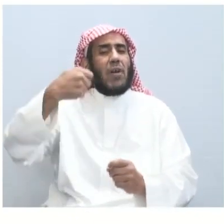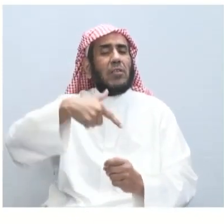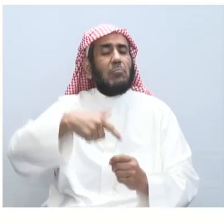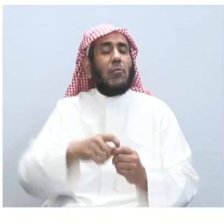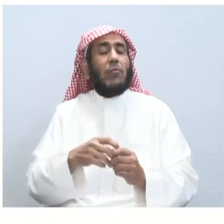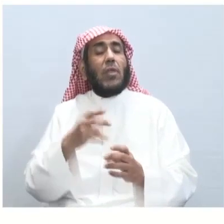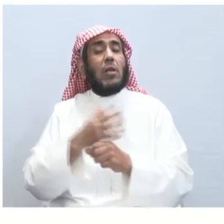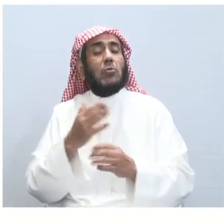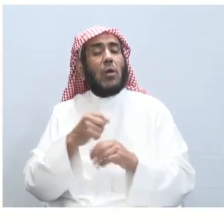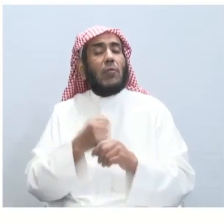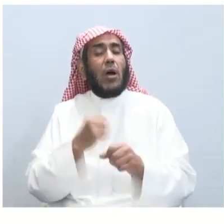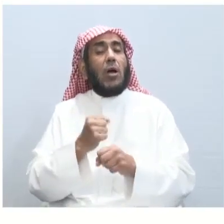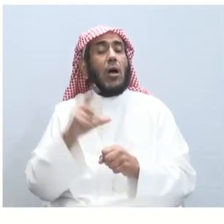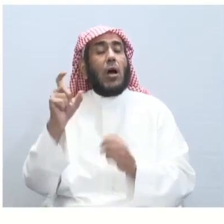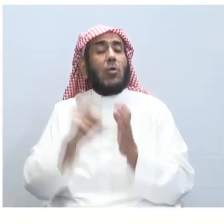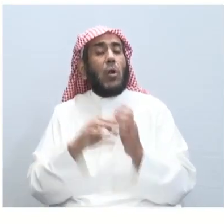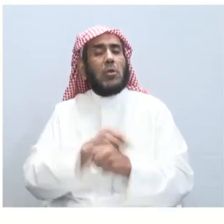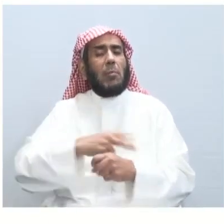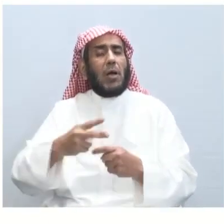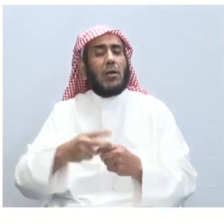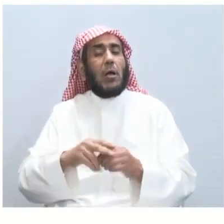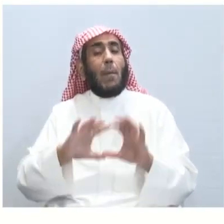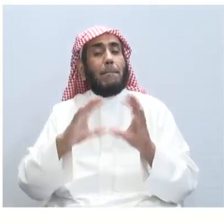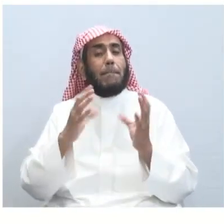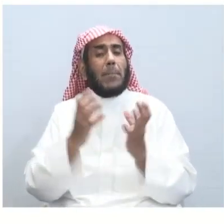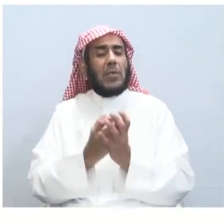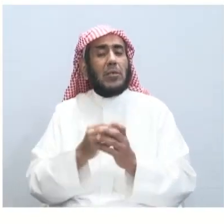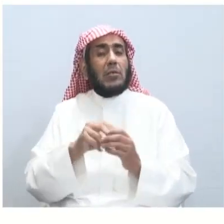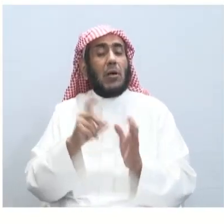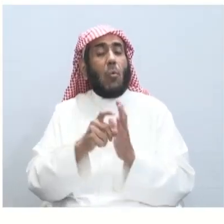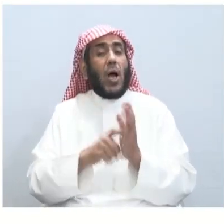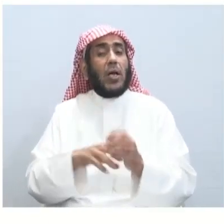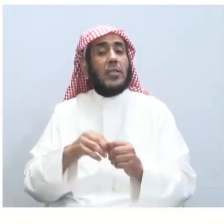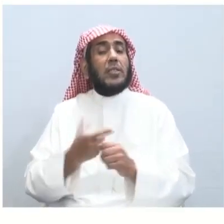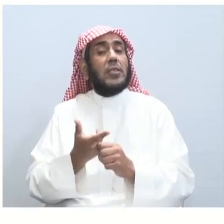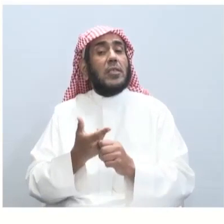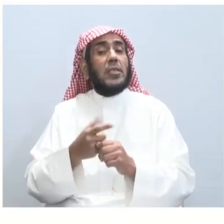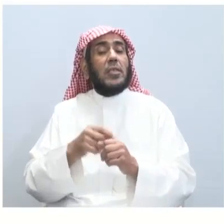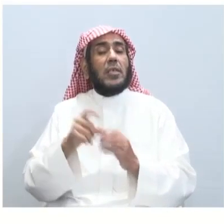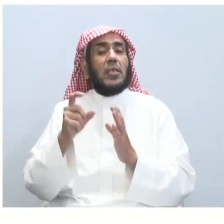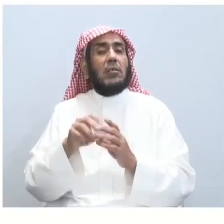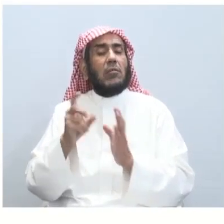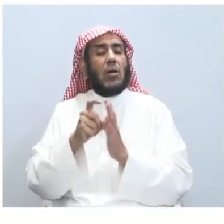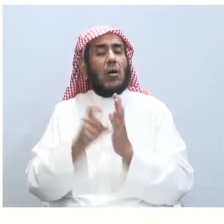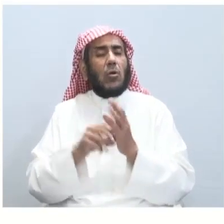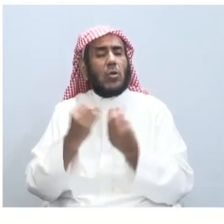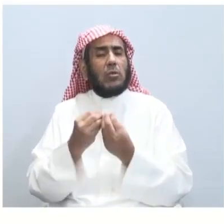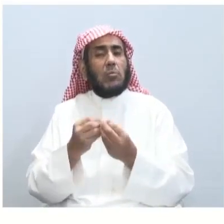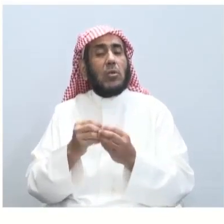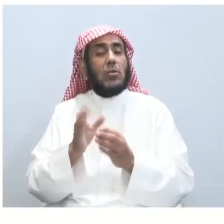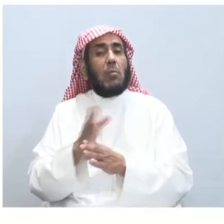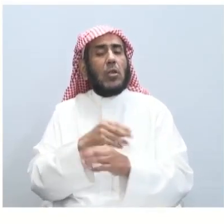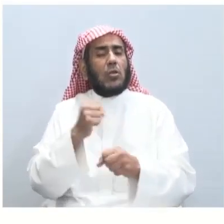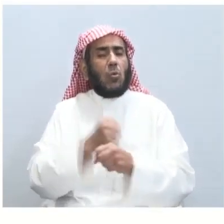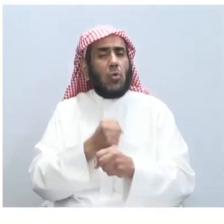الجوانب في قانون العمل جانب الاخر ايضا مجموعه قواعد قانونيه تشمل الجانب